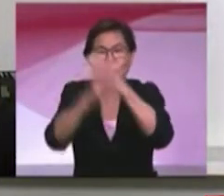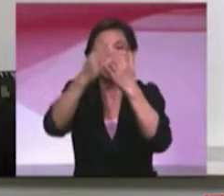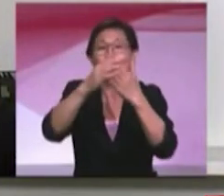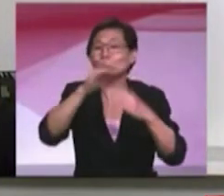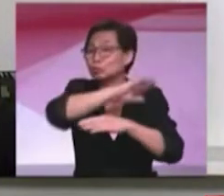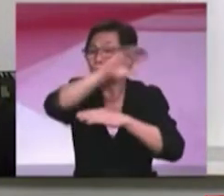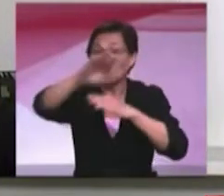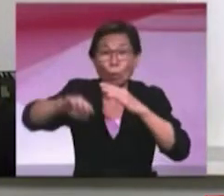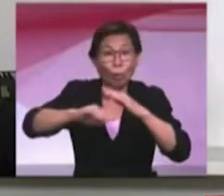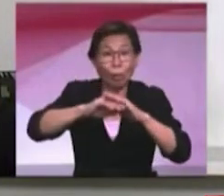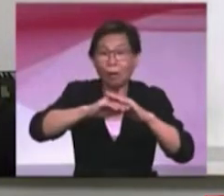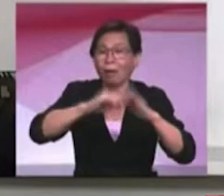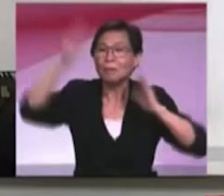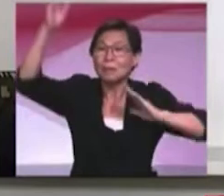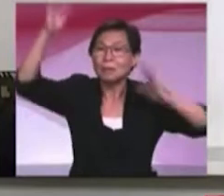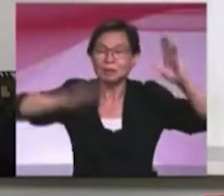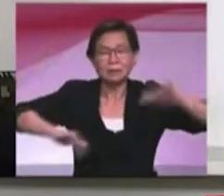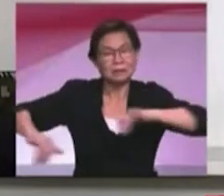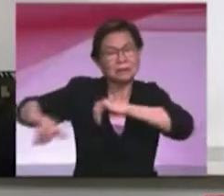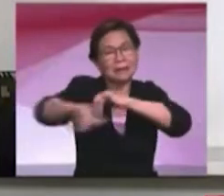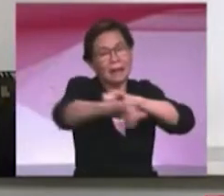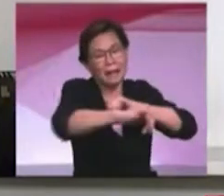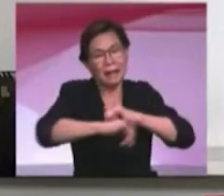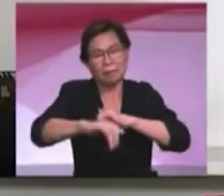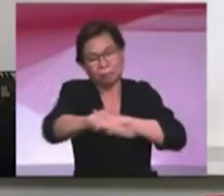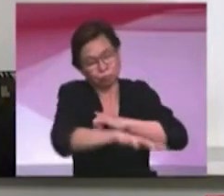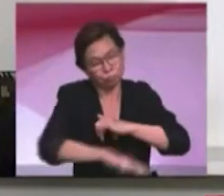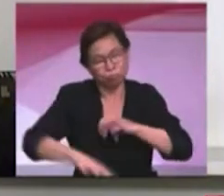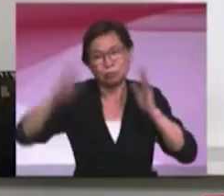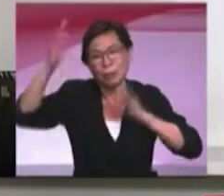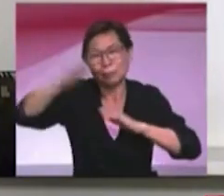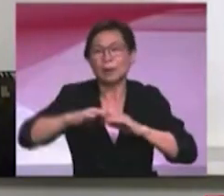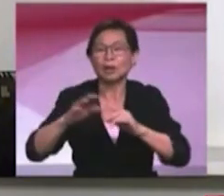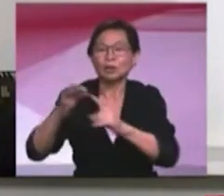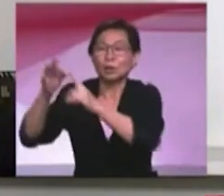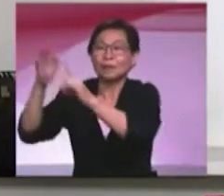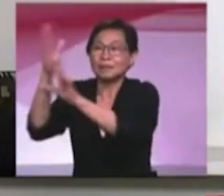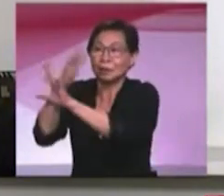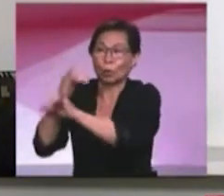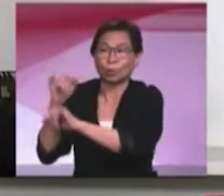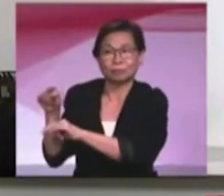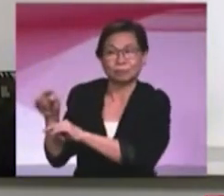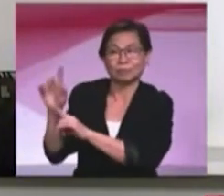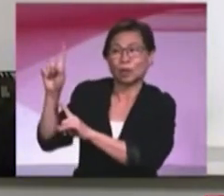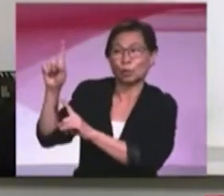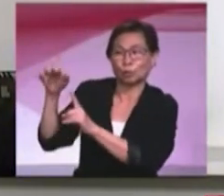di seluruh negara adalah sama. Ya, kecuali di Sarawak lah.